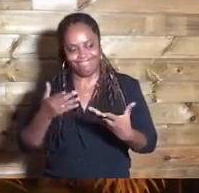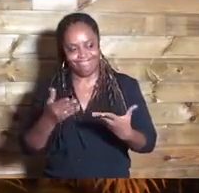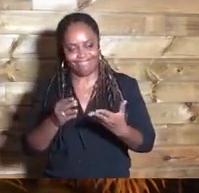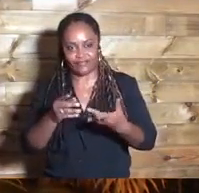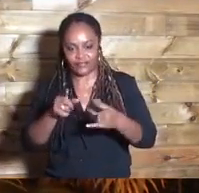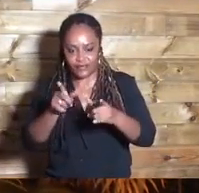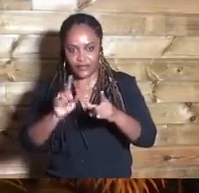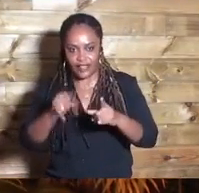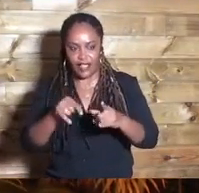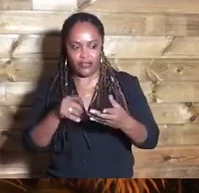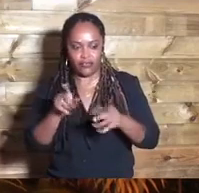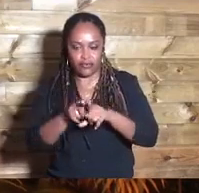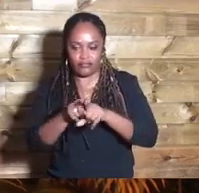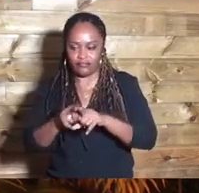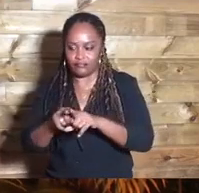ce sont eux qui sont en souffrance.